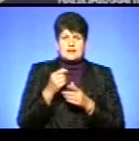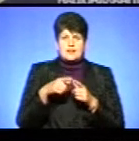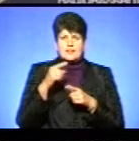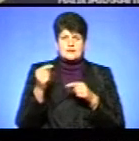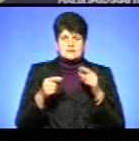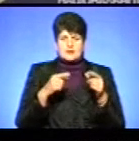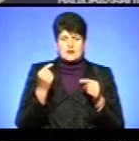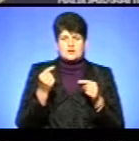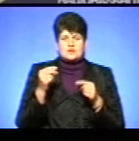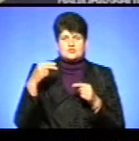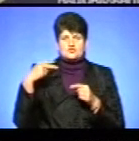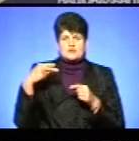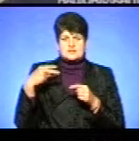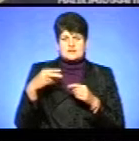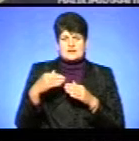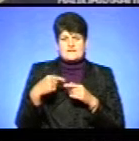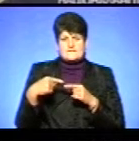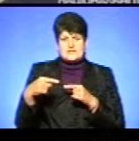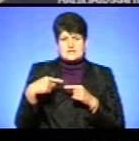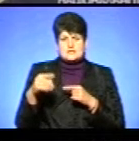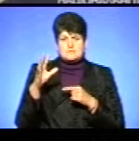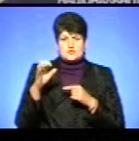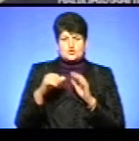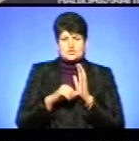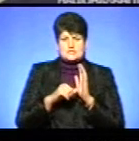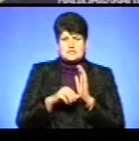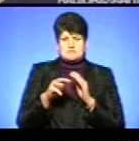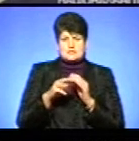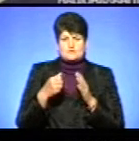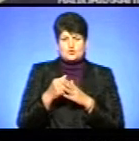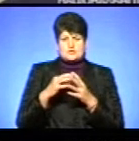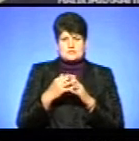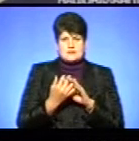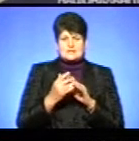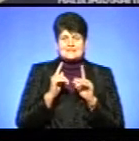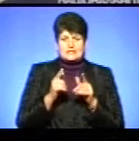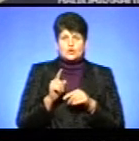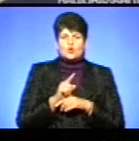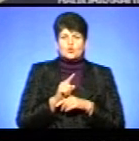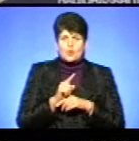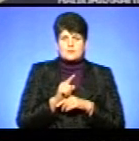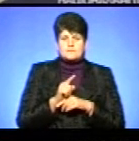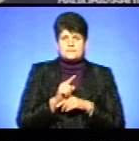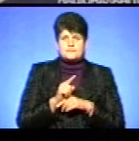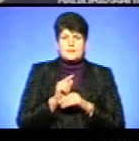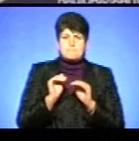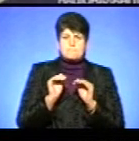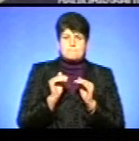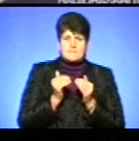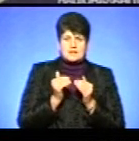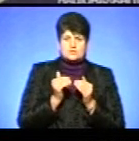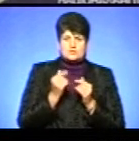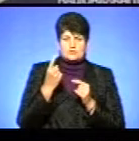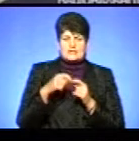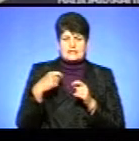листках черешні на відстані 560 метрів до населеного пункту. Згідно норм, менше, ніж 1 кілометр